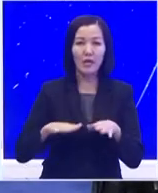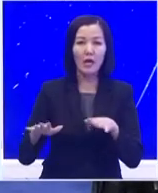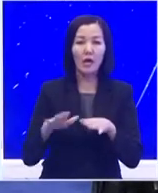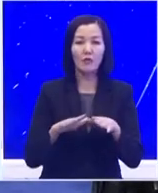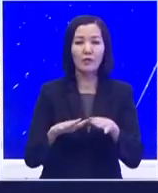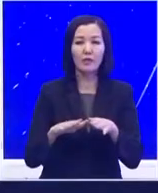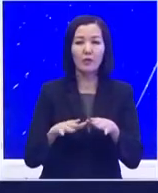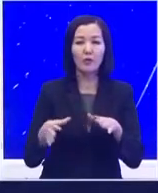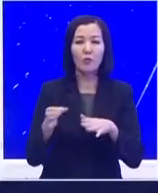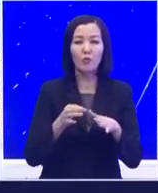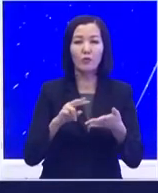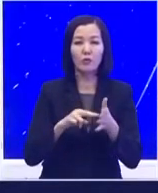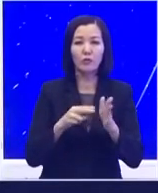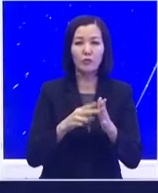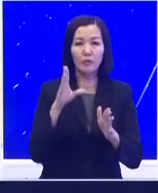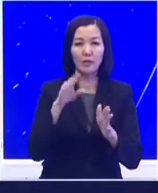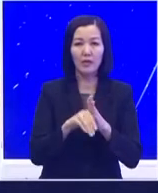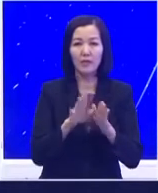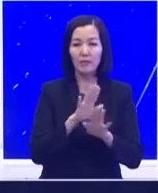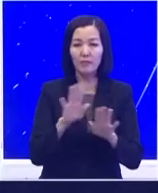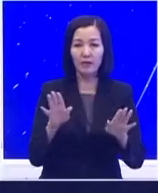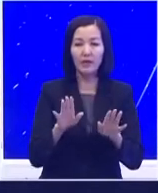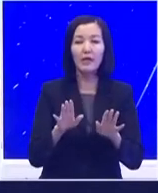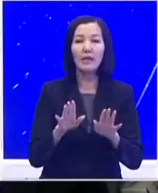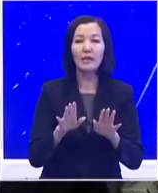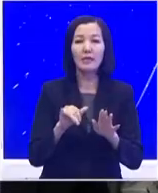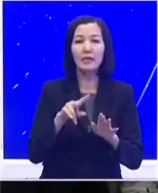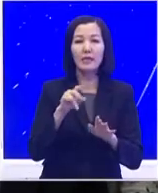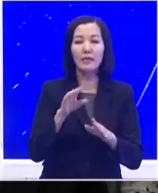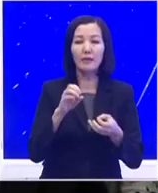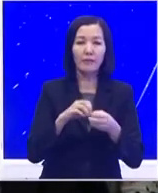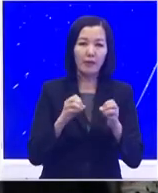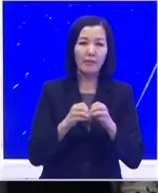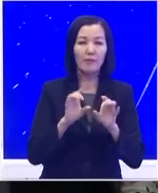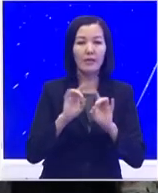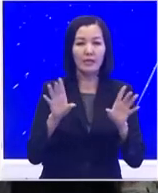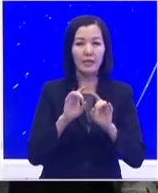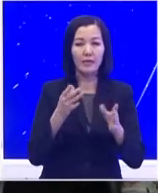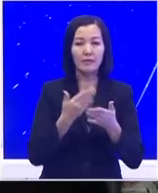тұрғыда облыстық жоспарға енбей қалыпты. Әлеліктерде бірқатар проблемалар